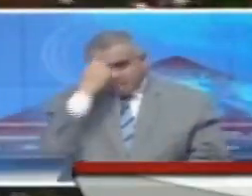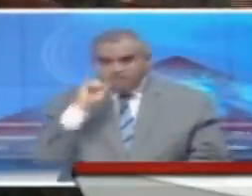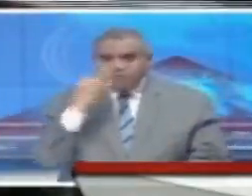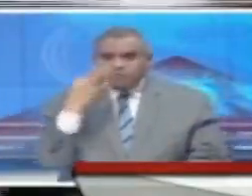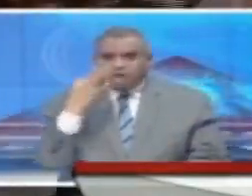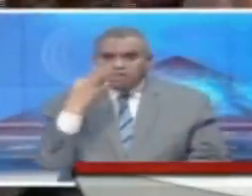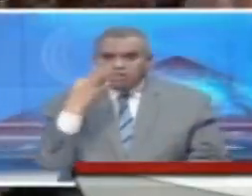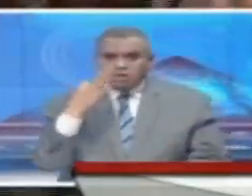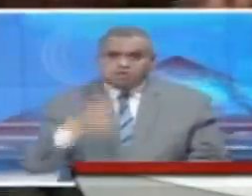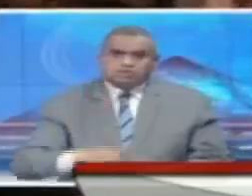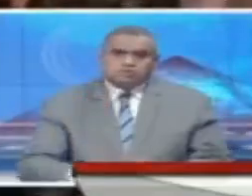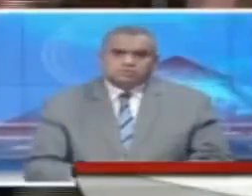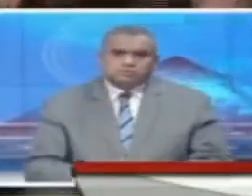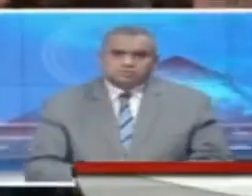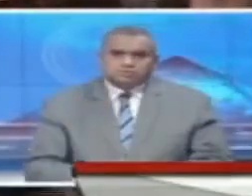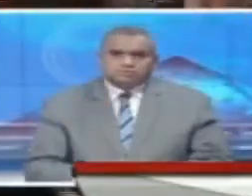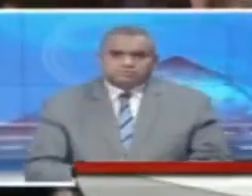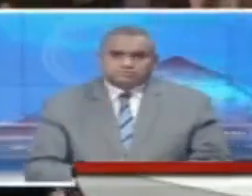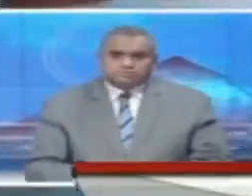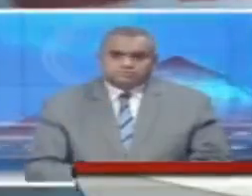2013.